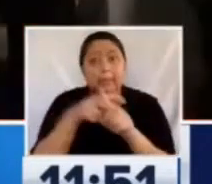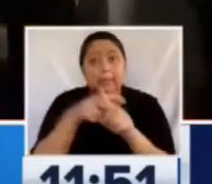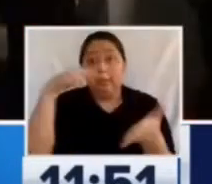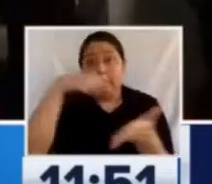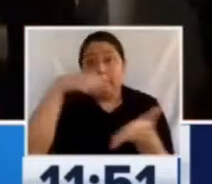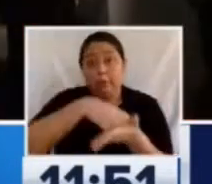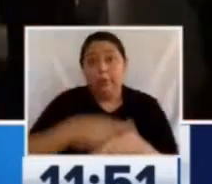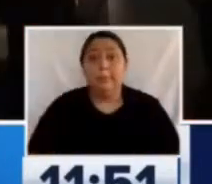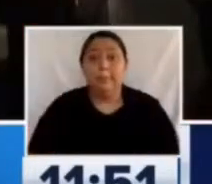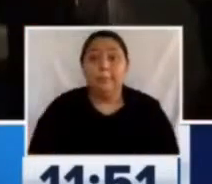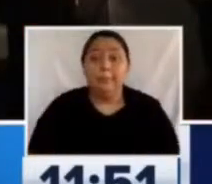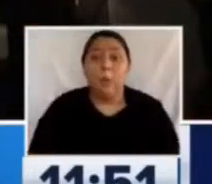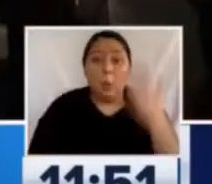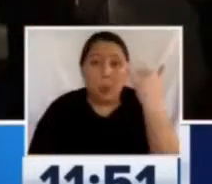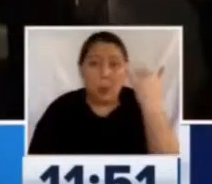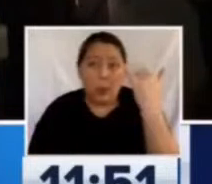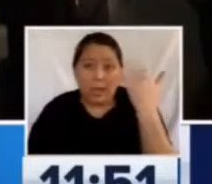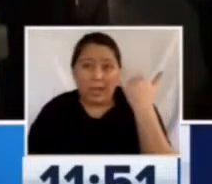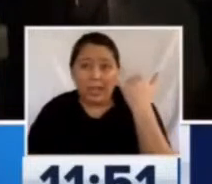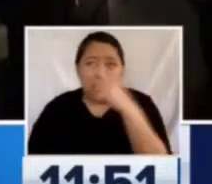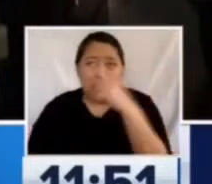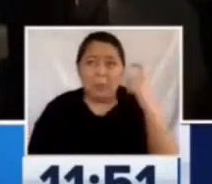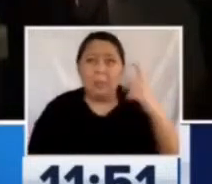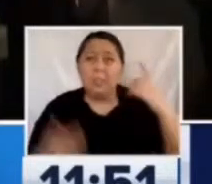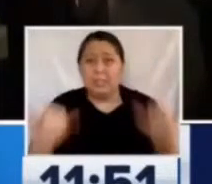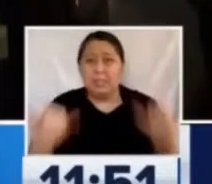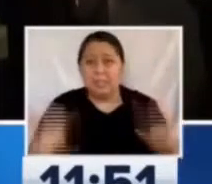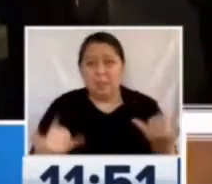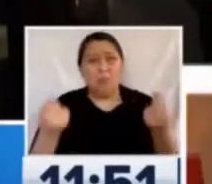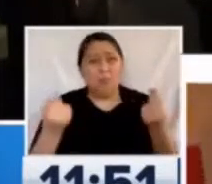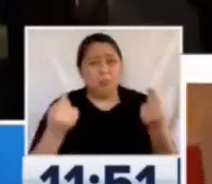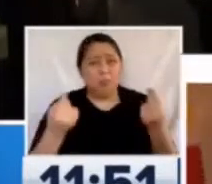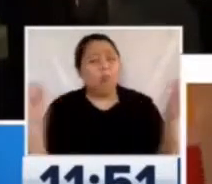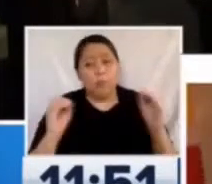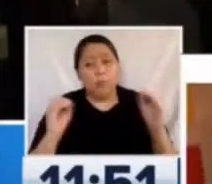Sir, kumusta po ang sitwasyon dyan sa Qatar?